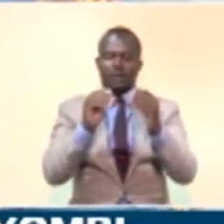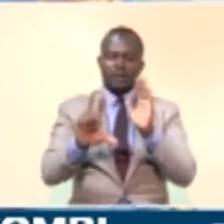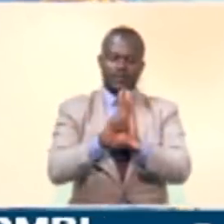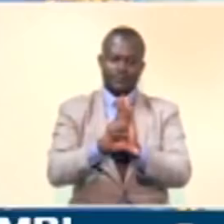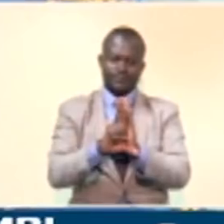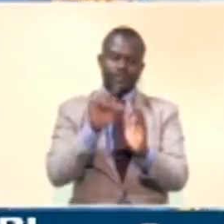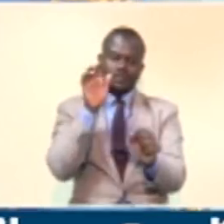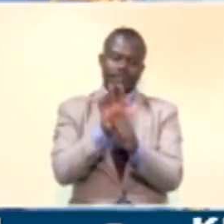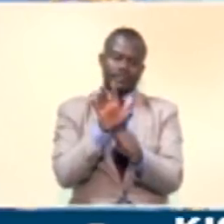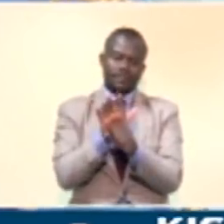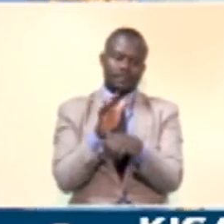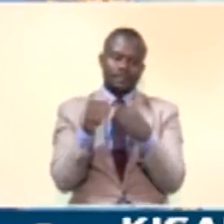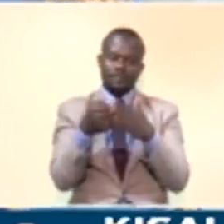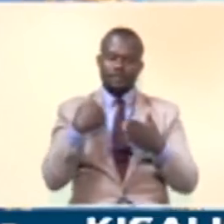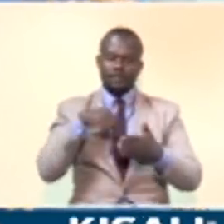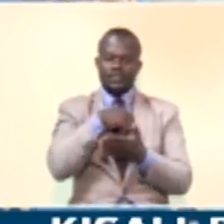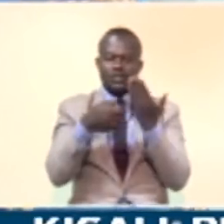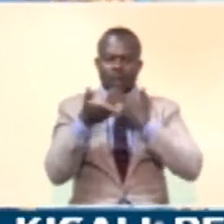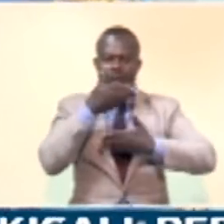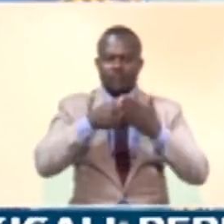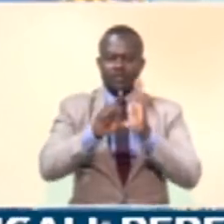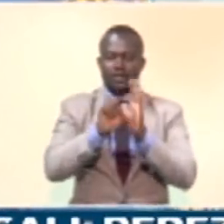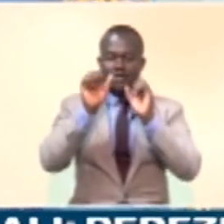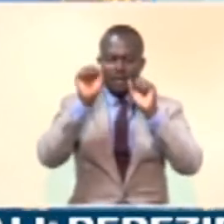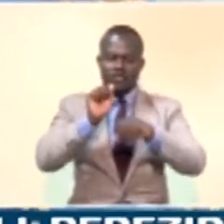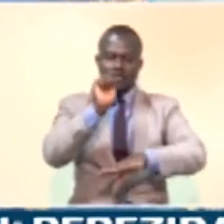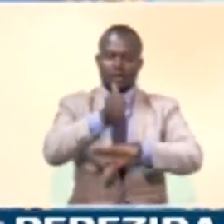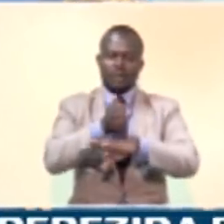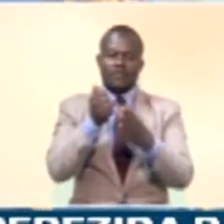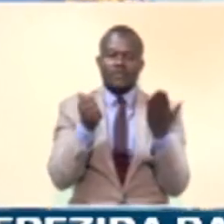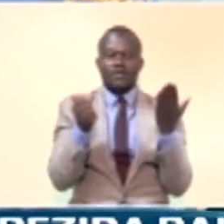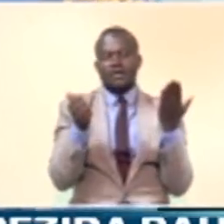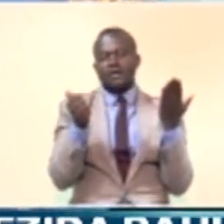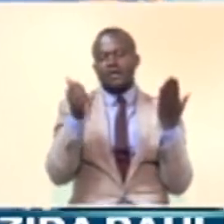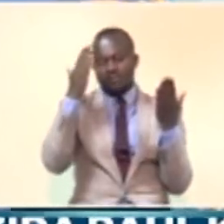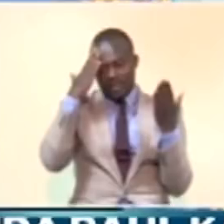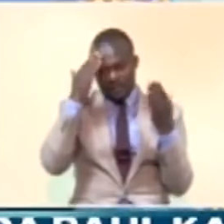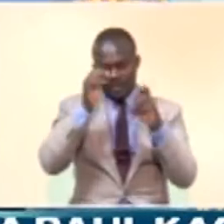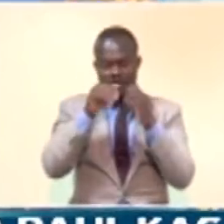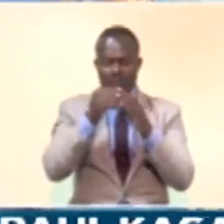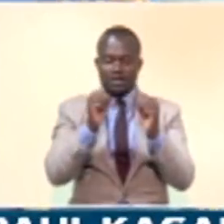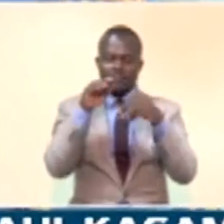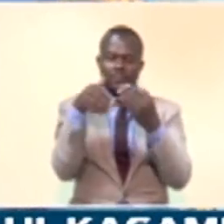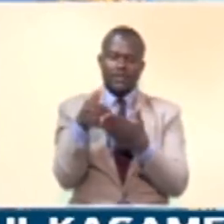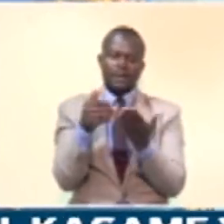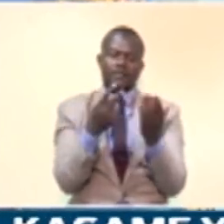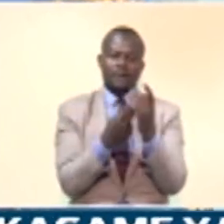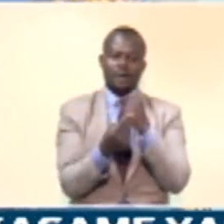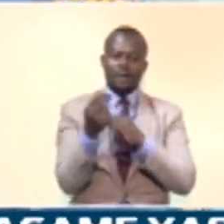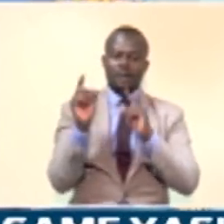rw'amategeko akenshi tuba tuganira ku mategeko ashobora kujyaho murabizi ko Inteko Zishinga Amategeko